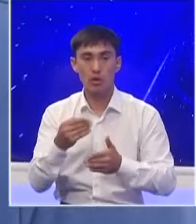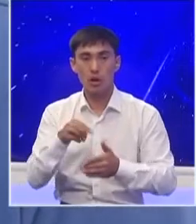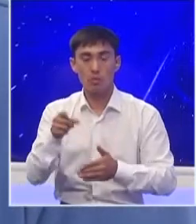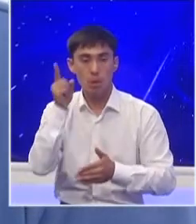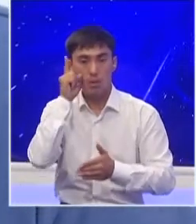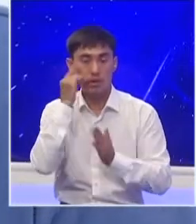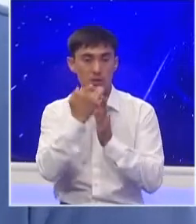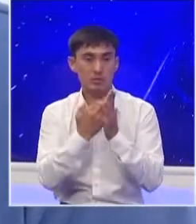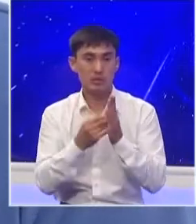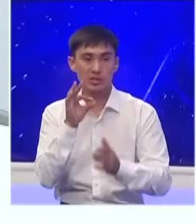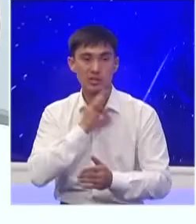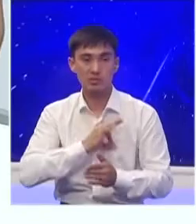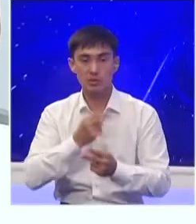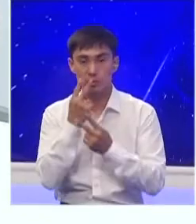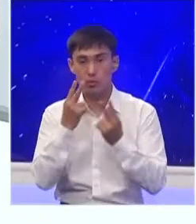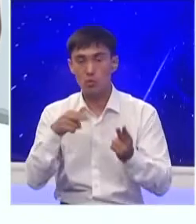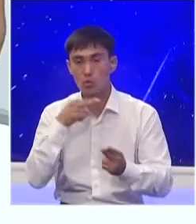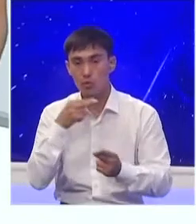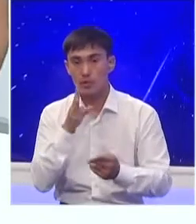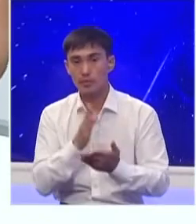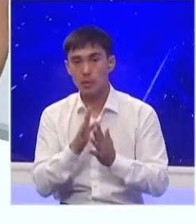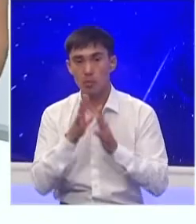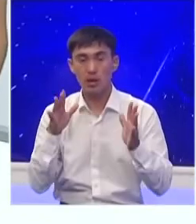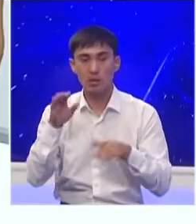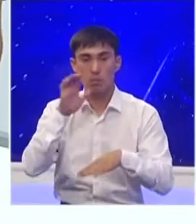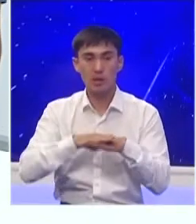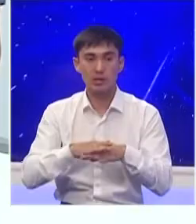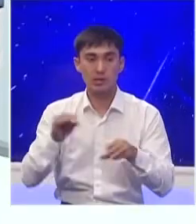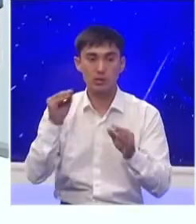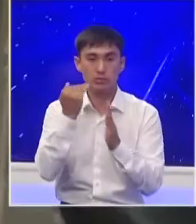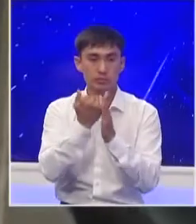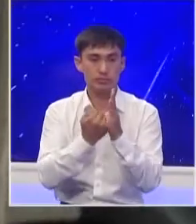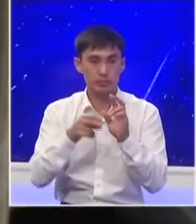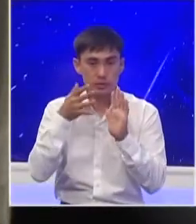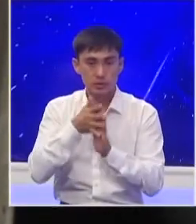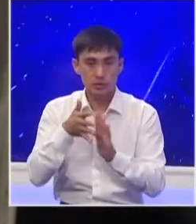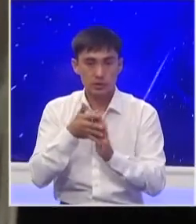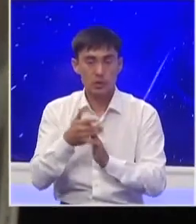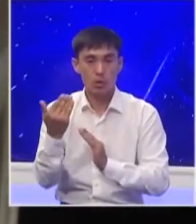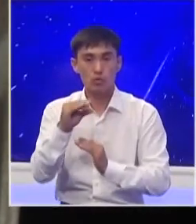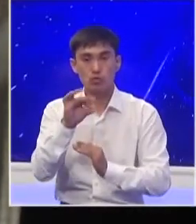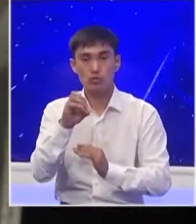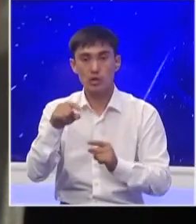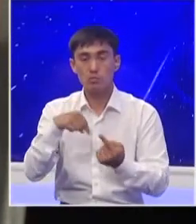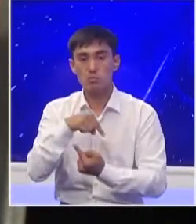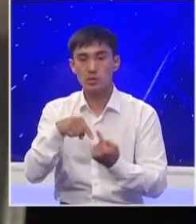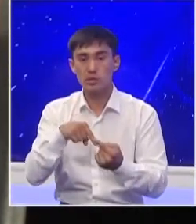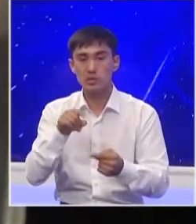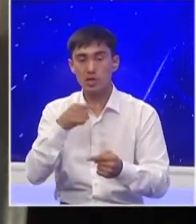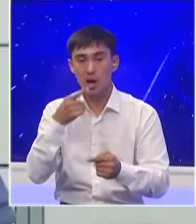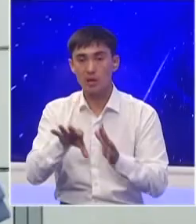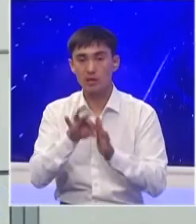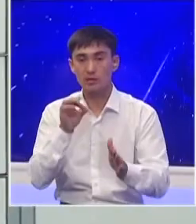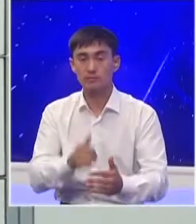мобильді қызметтердің тиімділігіне баса мән береді. Барлық банктердің қосымшаларын зерттей келе, ол Жусан бизнес өніміне